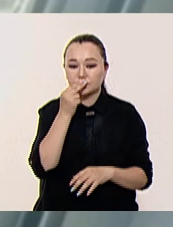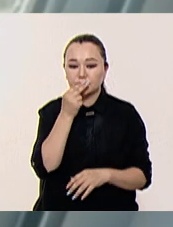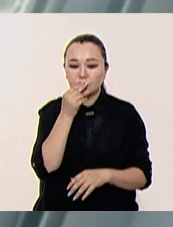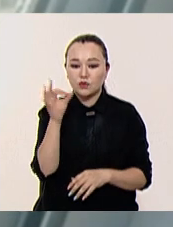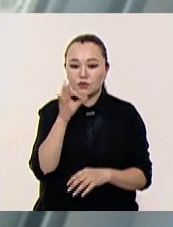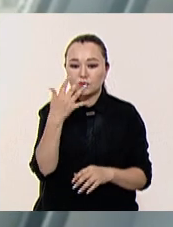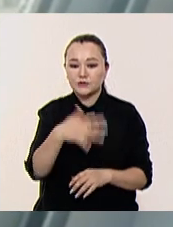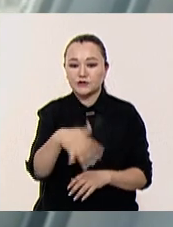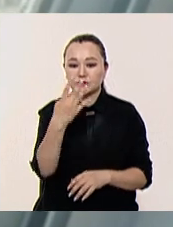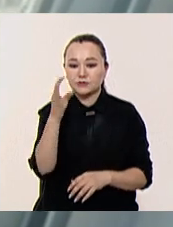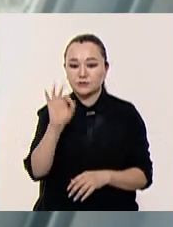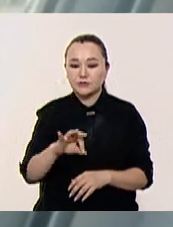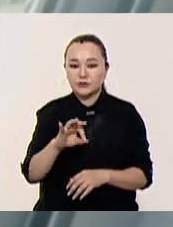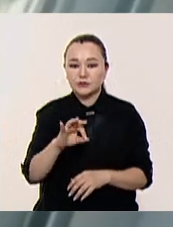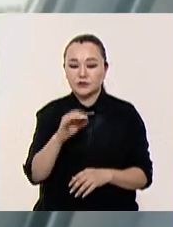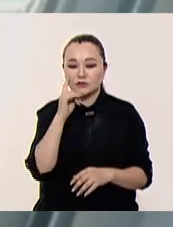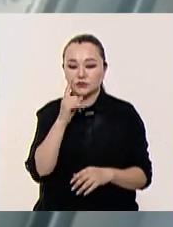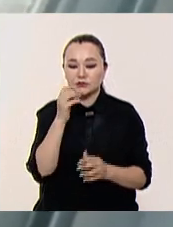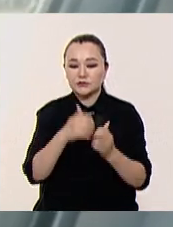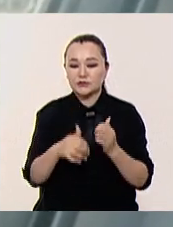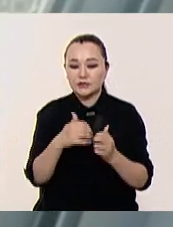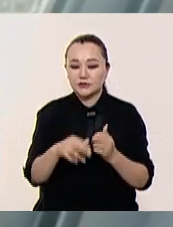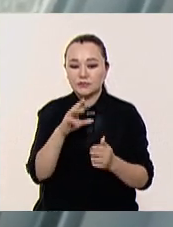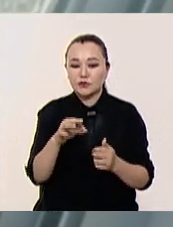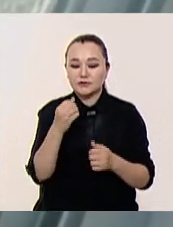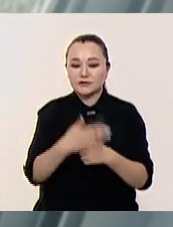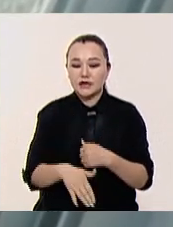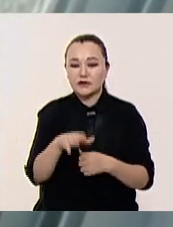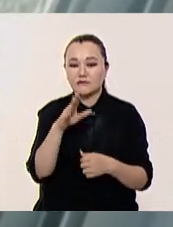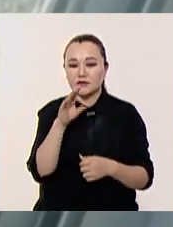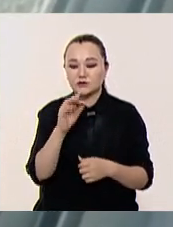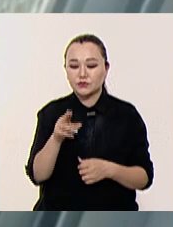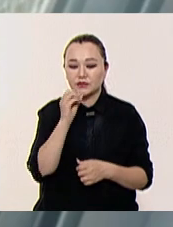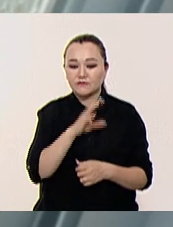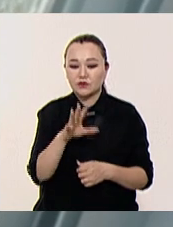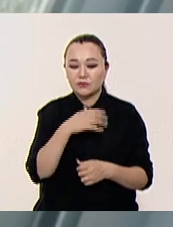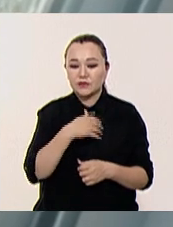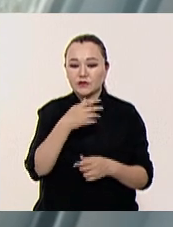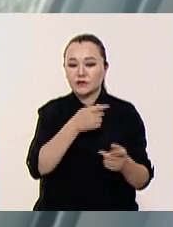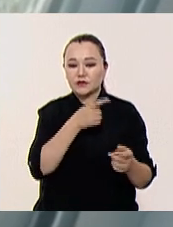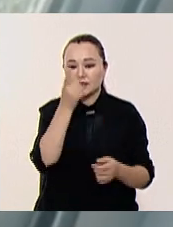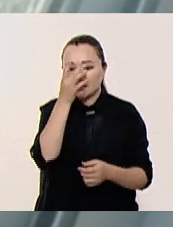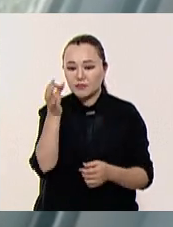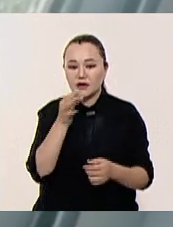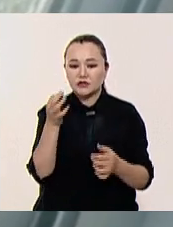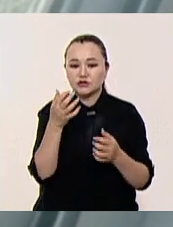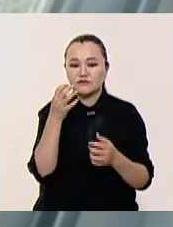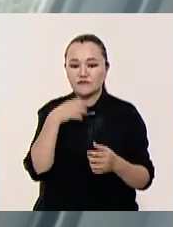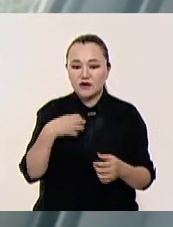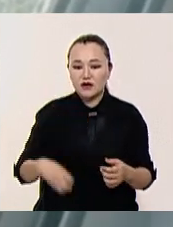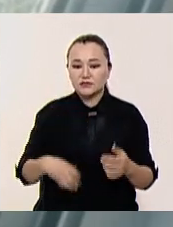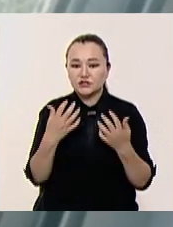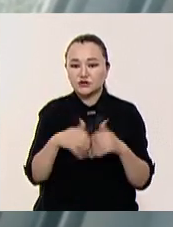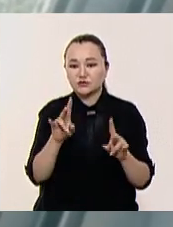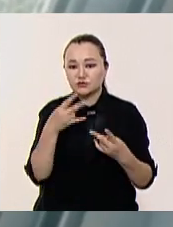питания 54%, ну, вот в среднем по Центральной и Восточной Европе, то есть мы не берем там Германию, Францию,